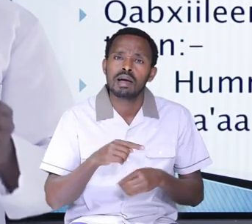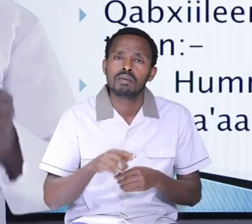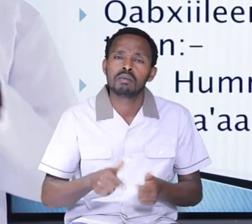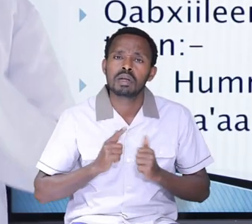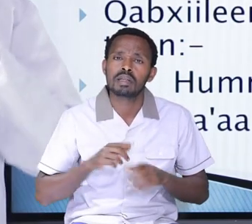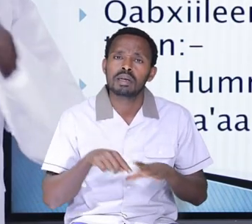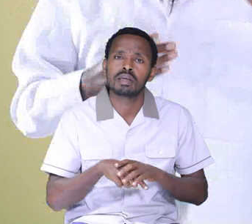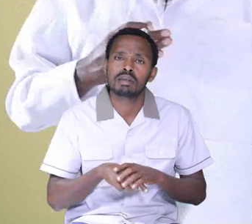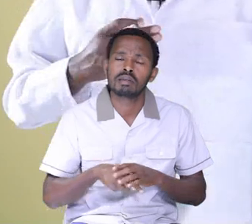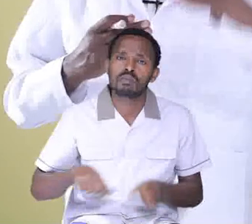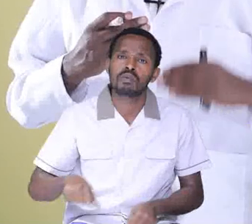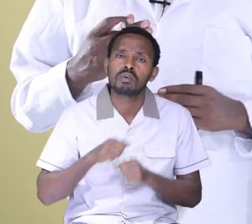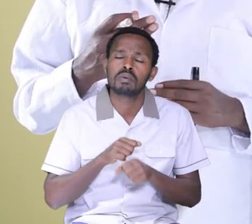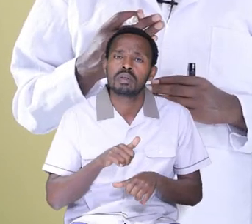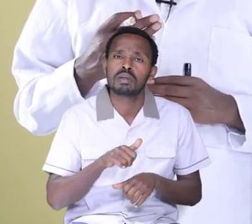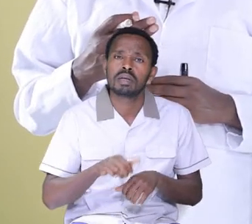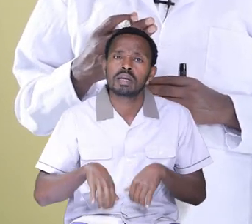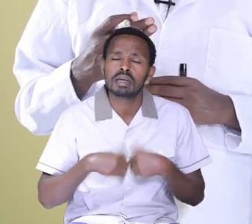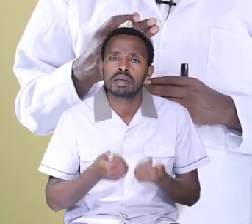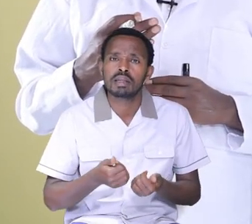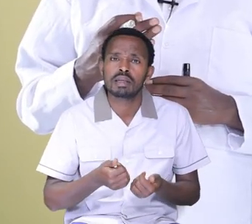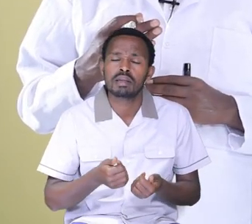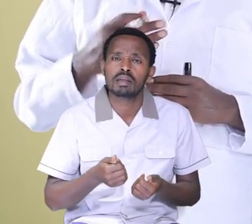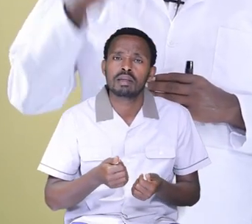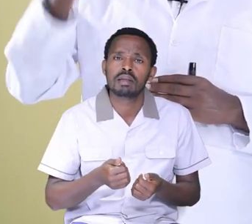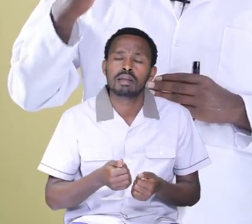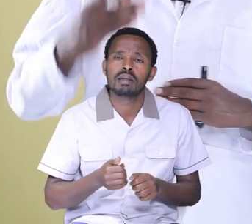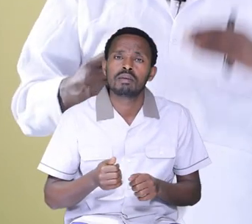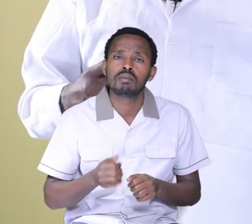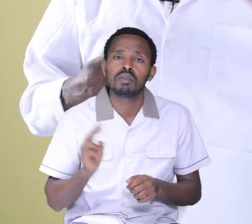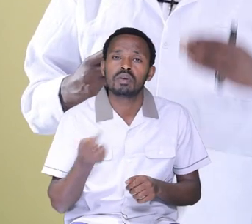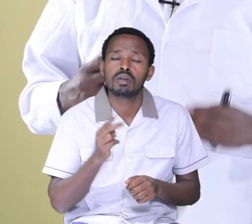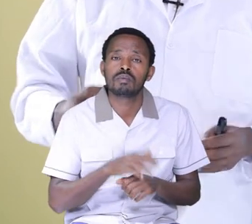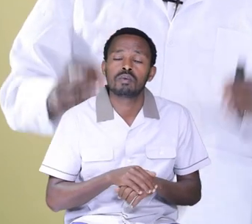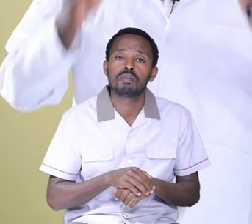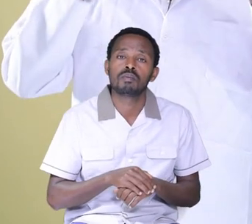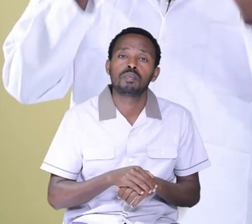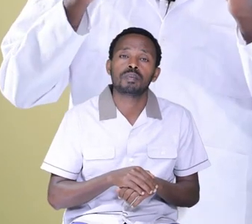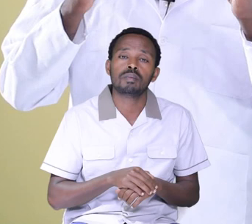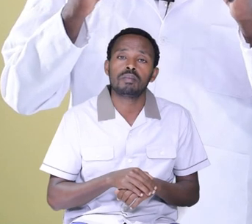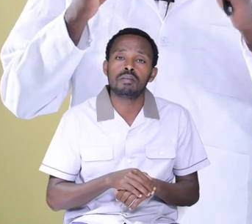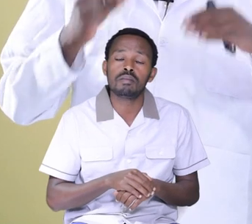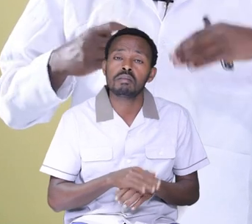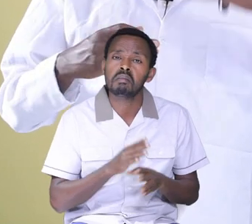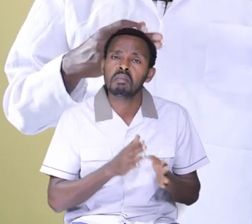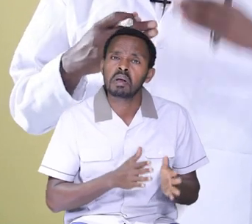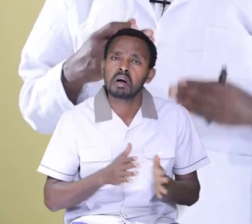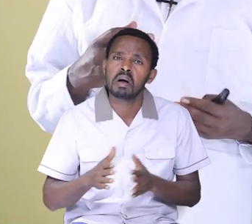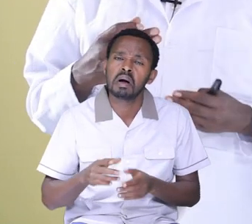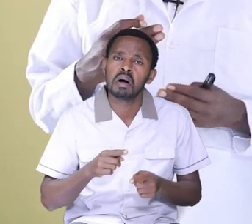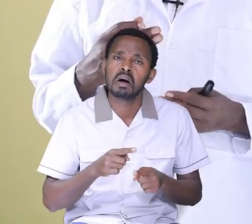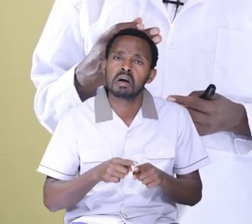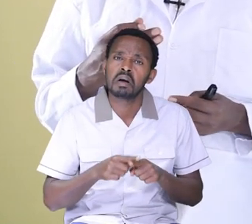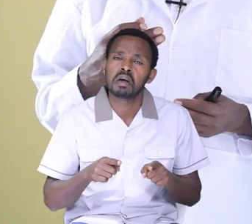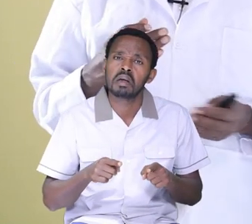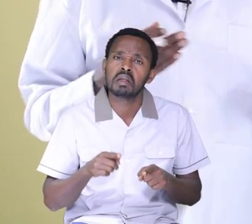keessatti fonqolcha akkaataa kamiin itti fayyadamtu? Fonqolcha naannoo keessa jiraannu keessatti haala garaa garaatiin itti fayyadamaa